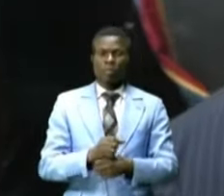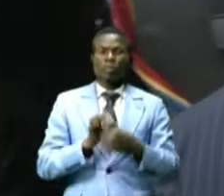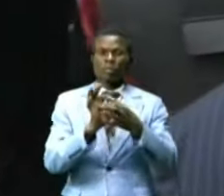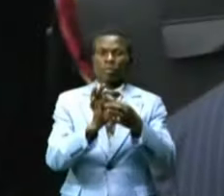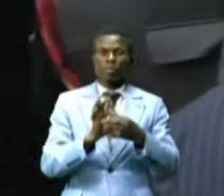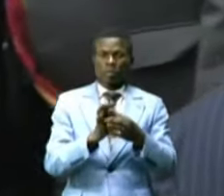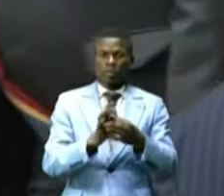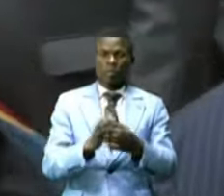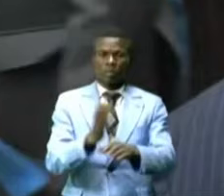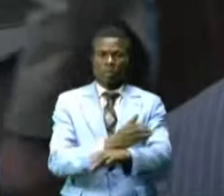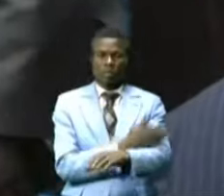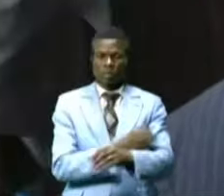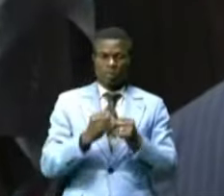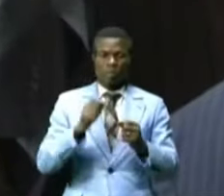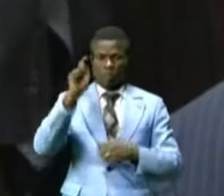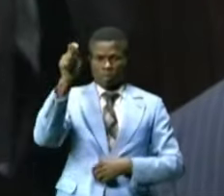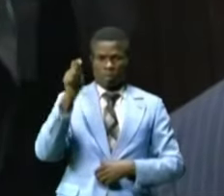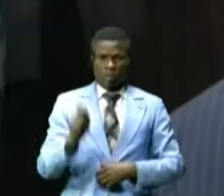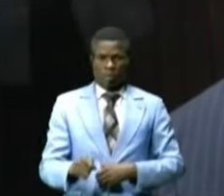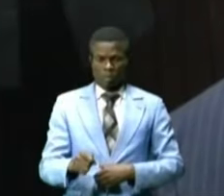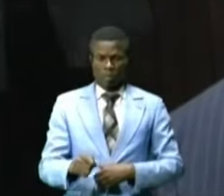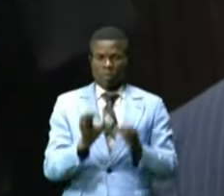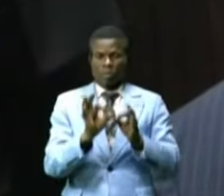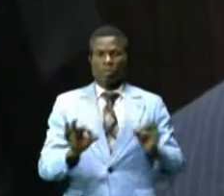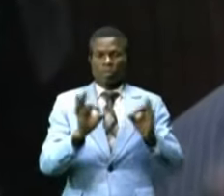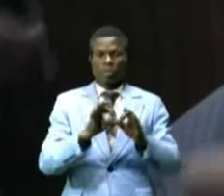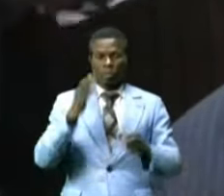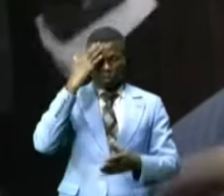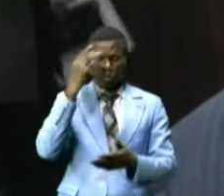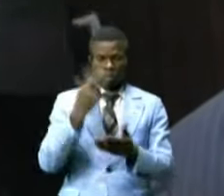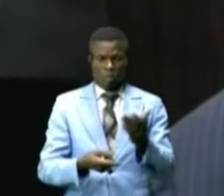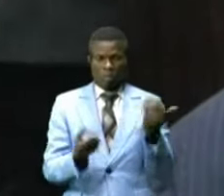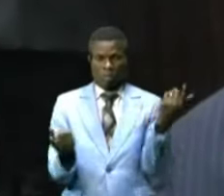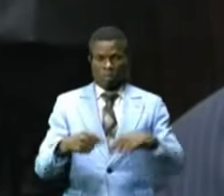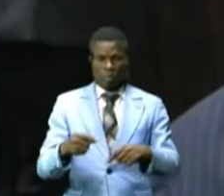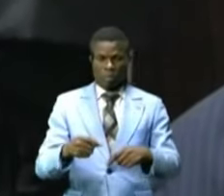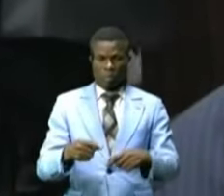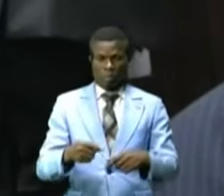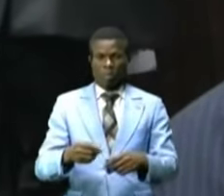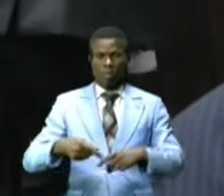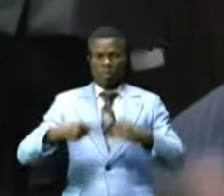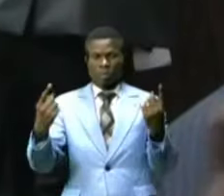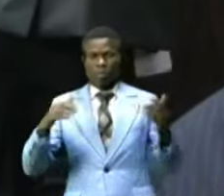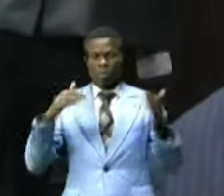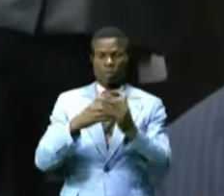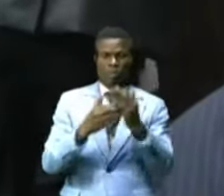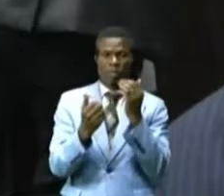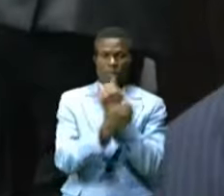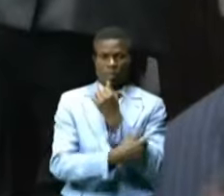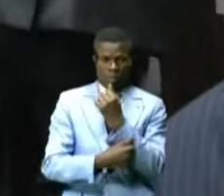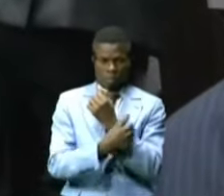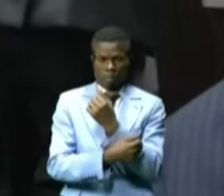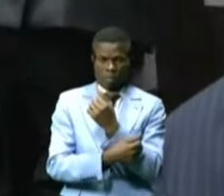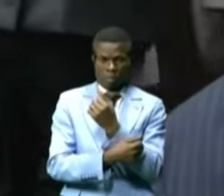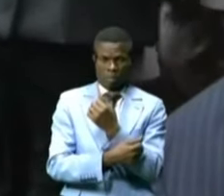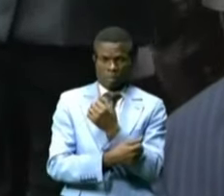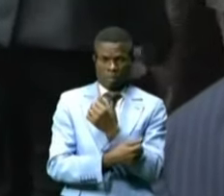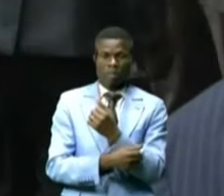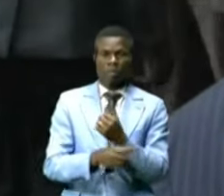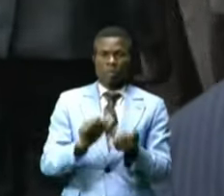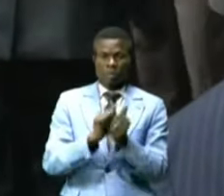puissance. Il est important de savoir que lorsque le pays est agressé, c'est important d'avoir une leader et un vrai